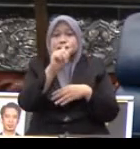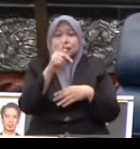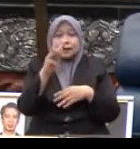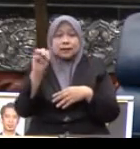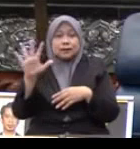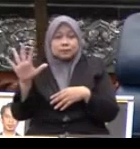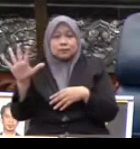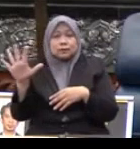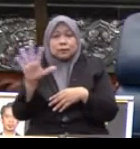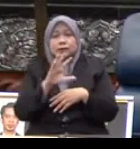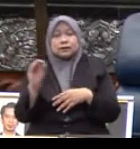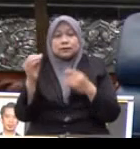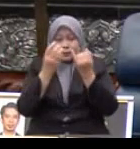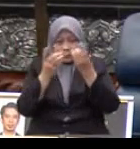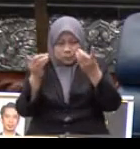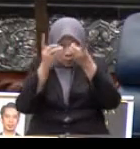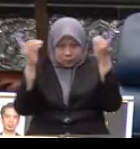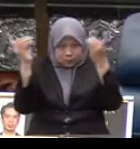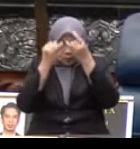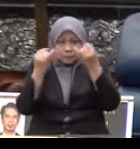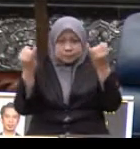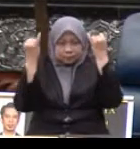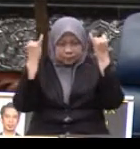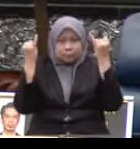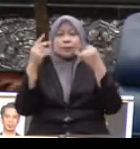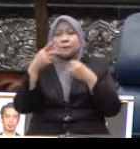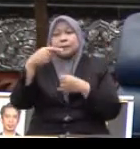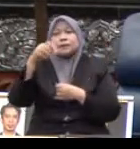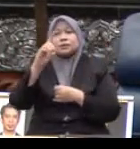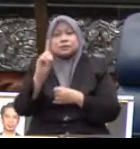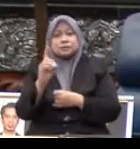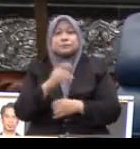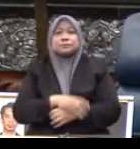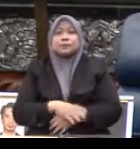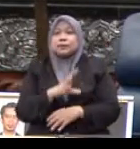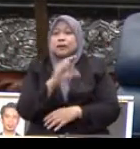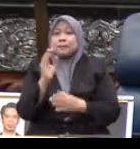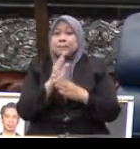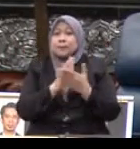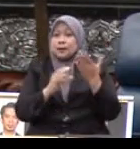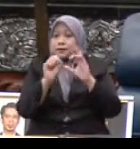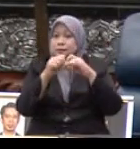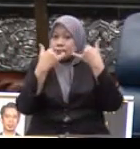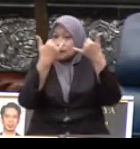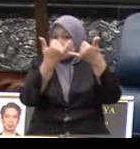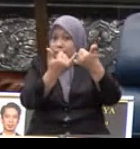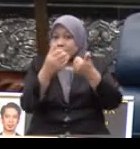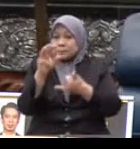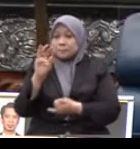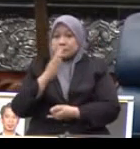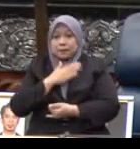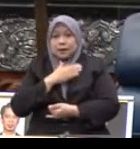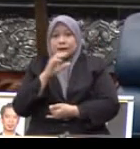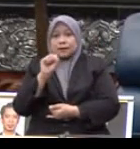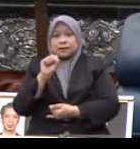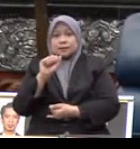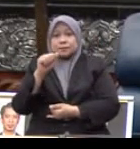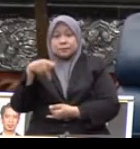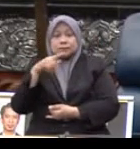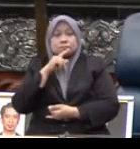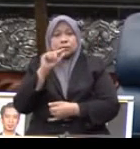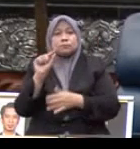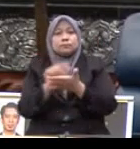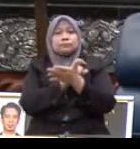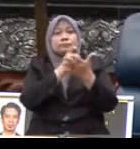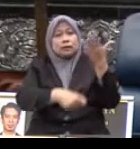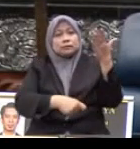sm5 Diploma Sarjana Muda sarjana dan PSD di pihak Sarekat inisiatif my selfie ini memberikan pelepasan